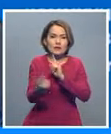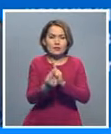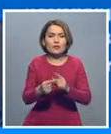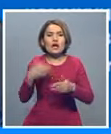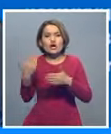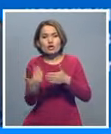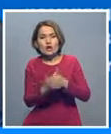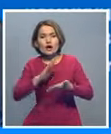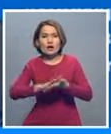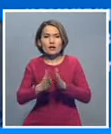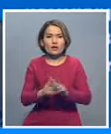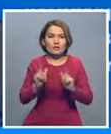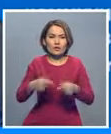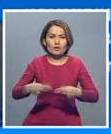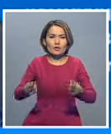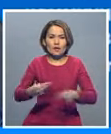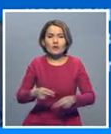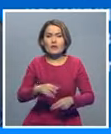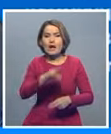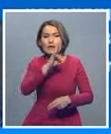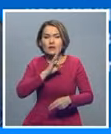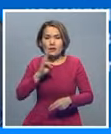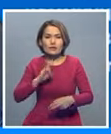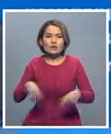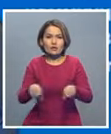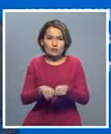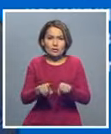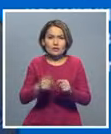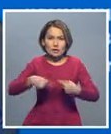тетіктерін әзірледік. Сондай-ақ, биыл Новосібір мен Тегеранда да өкілдіктер құрылады.